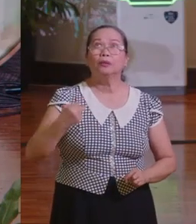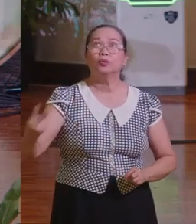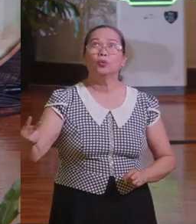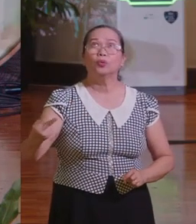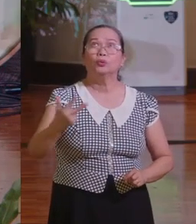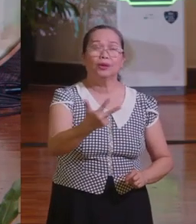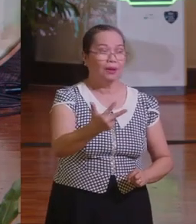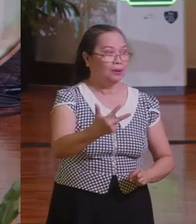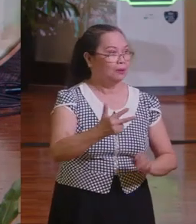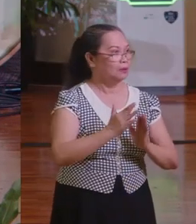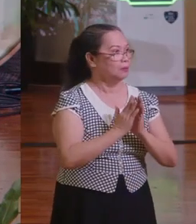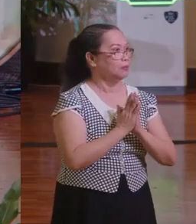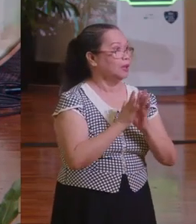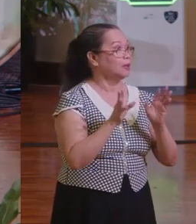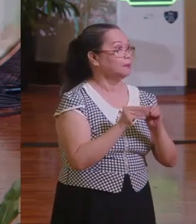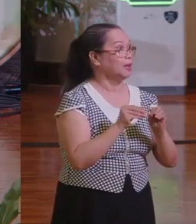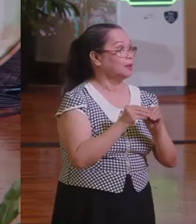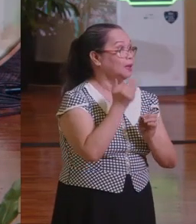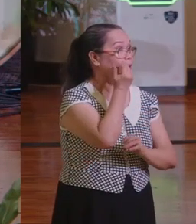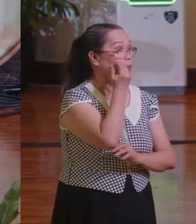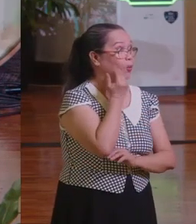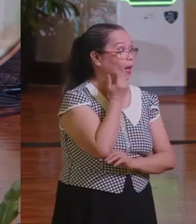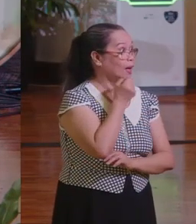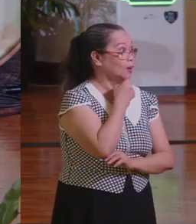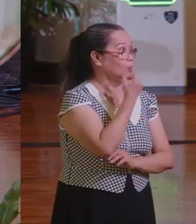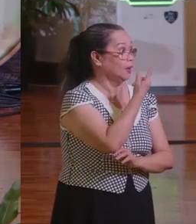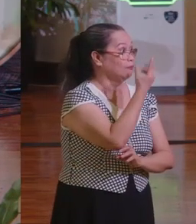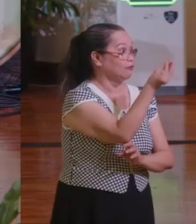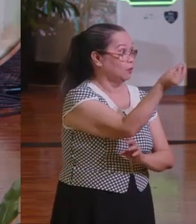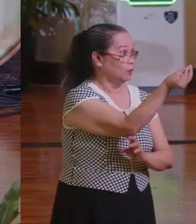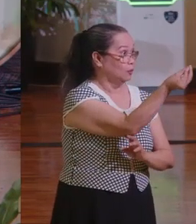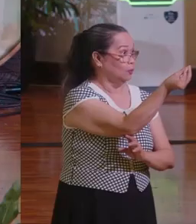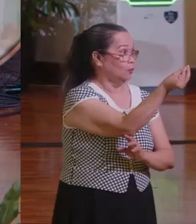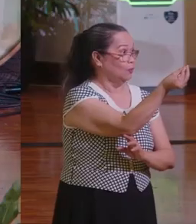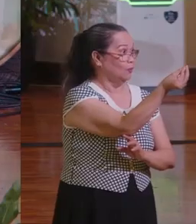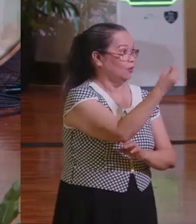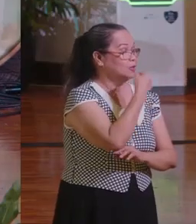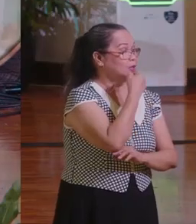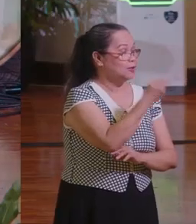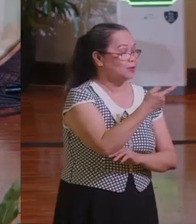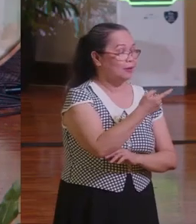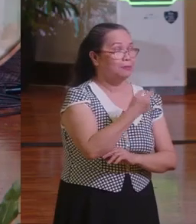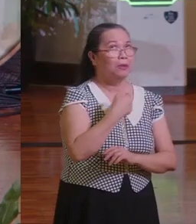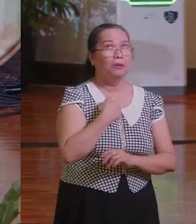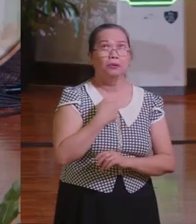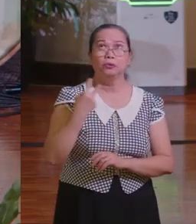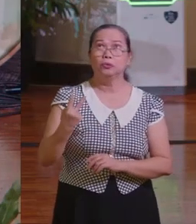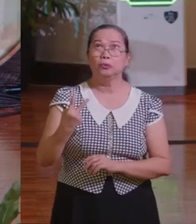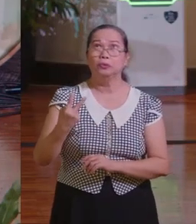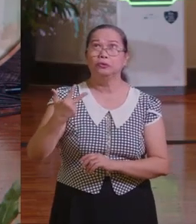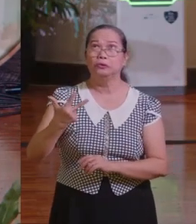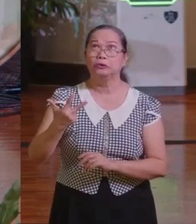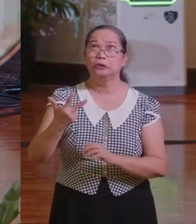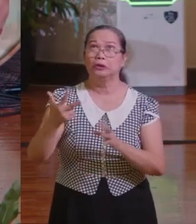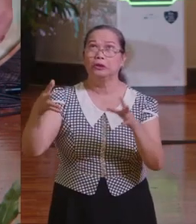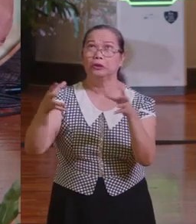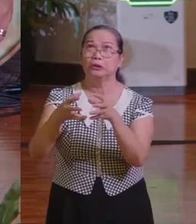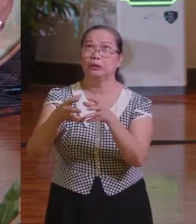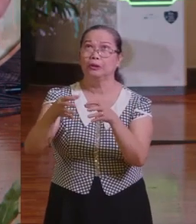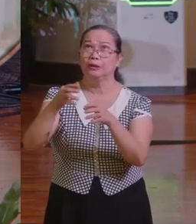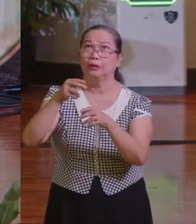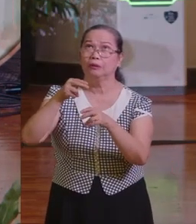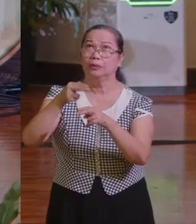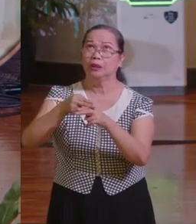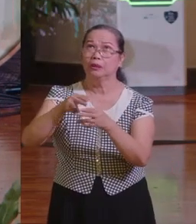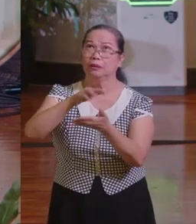Halimbawa, may prayer meeting, ang Panginoon ay nasa ating kalagitnaan kasi sinabi niya, for where 2 or 3 are gathered in my name, there am I